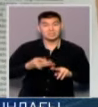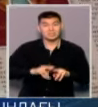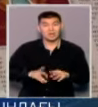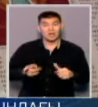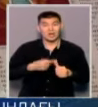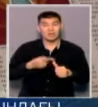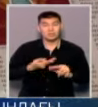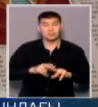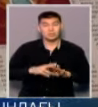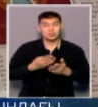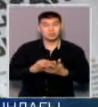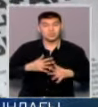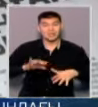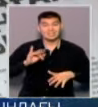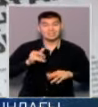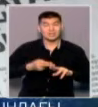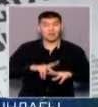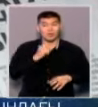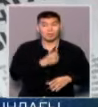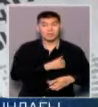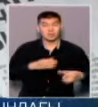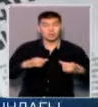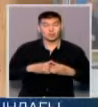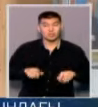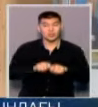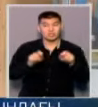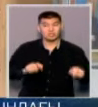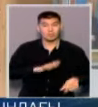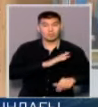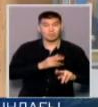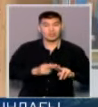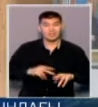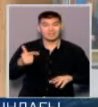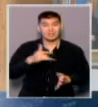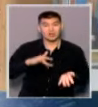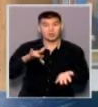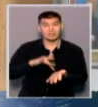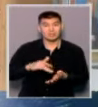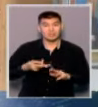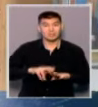есімін ұлығылау мақсатында өңірде Исатай Батыр қорашылған болатын. Біздің Атырау қаласында